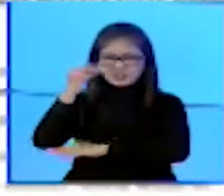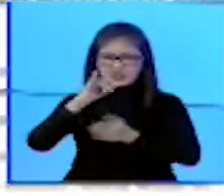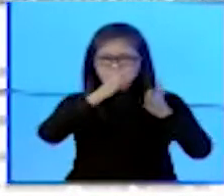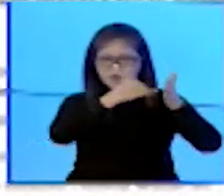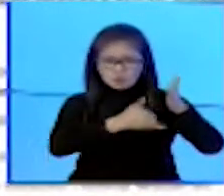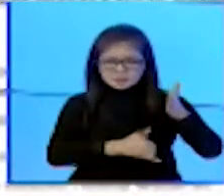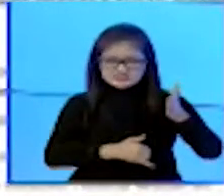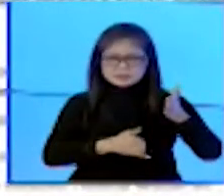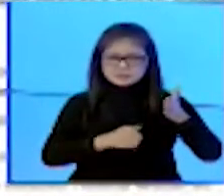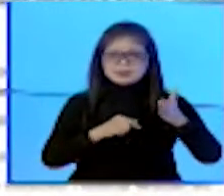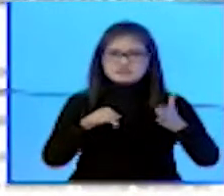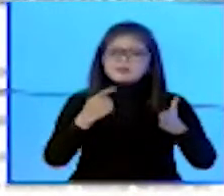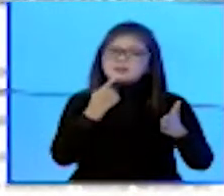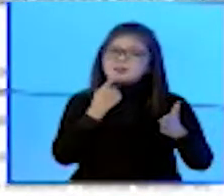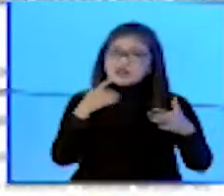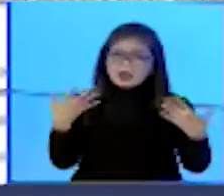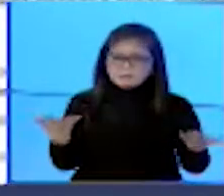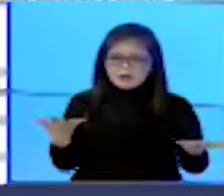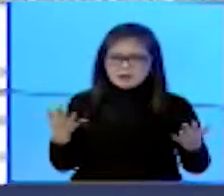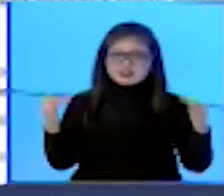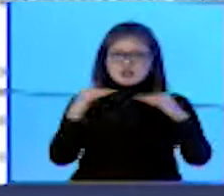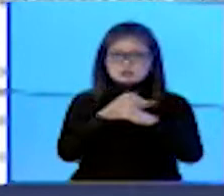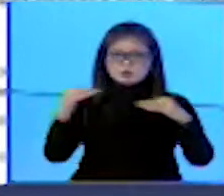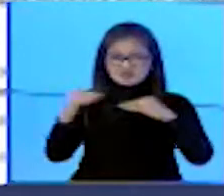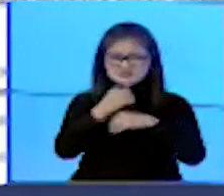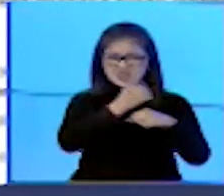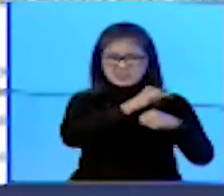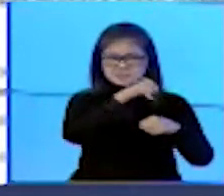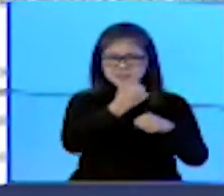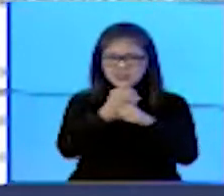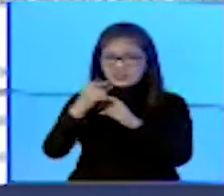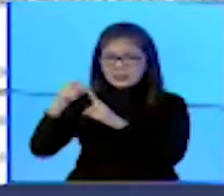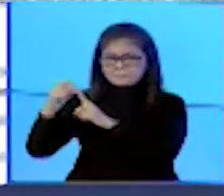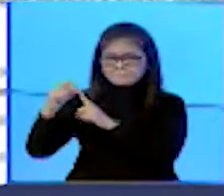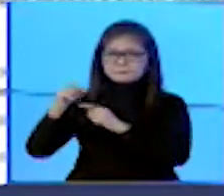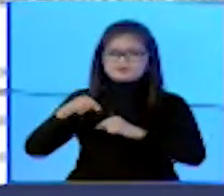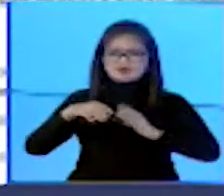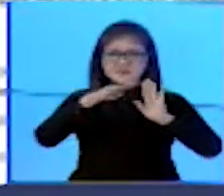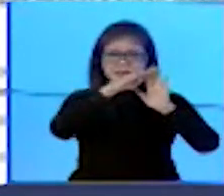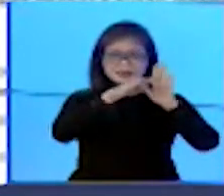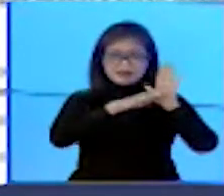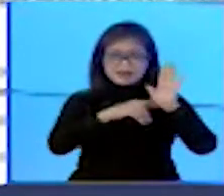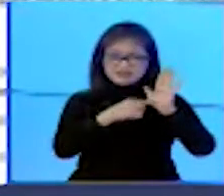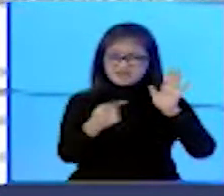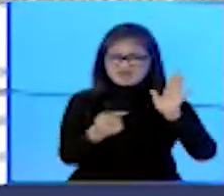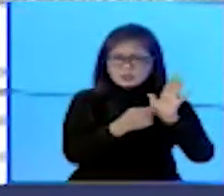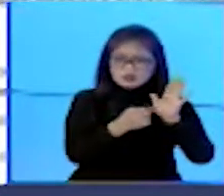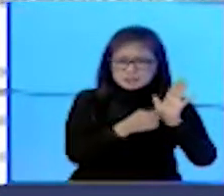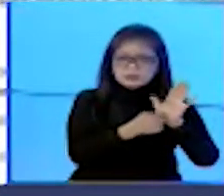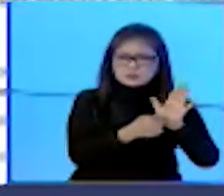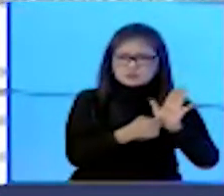tentang penggunaan transportasi ganjil dan genap. Didapatkan data bahwa setelah